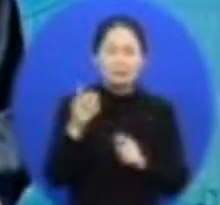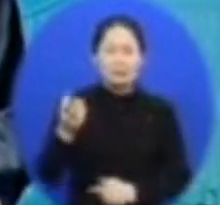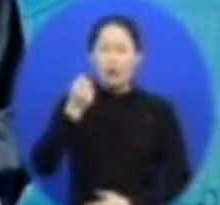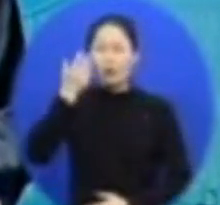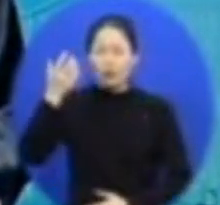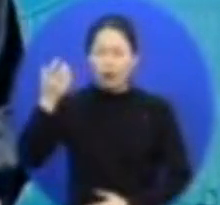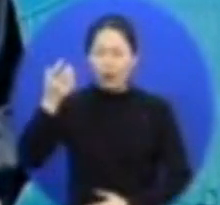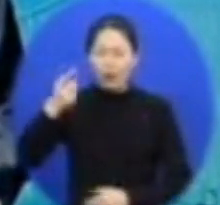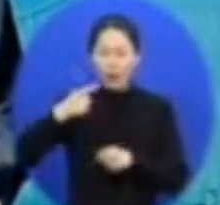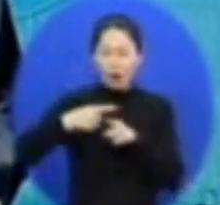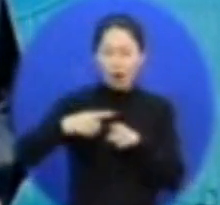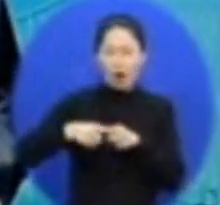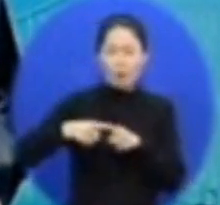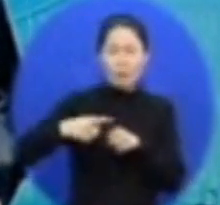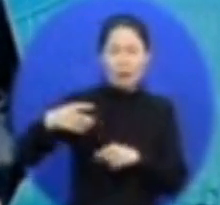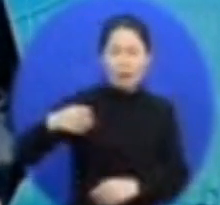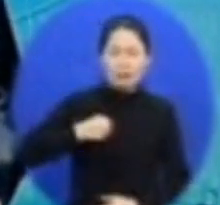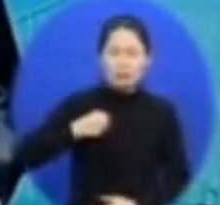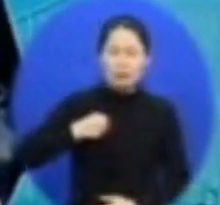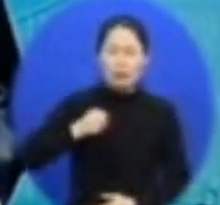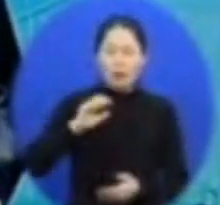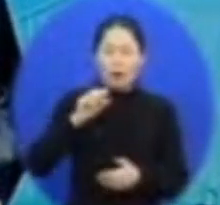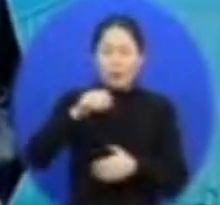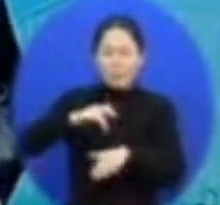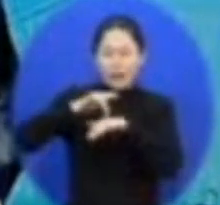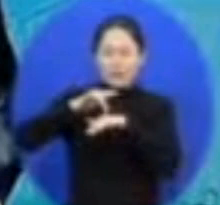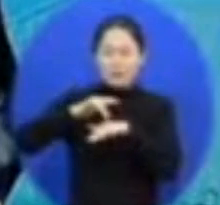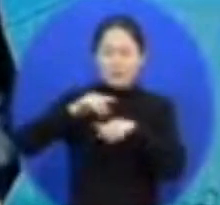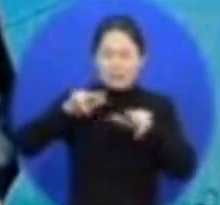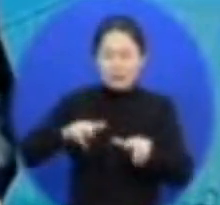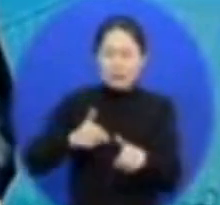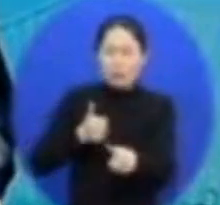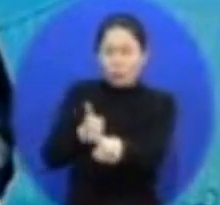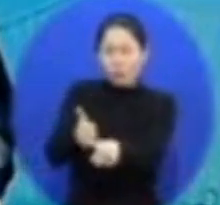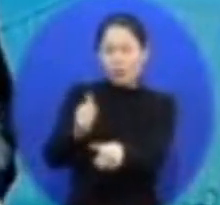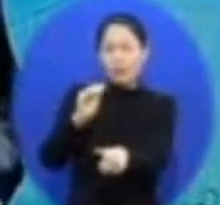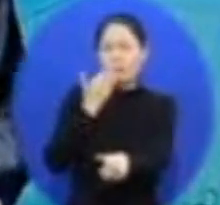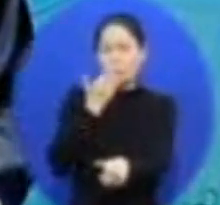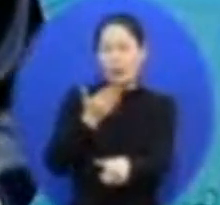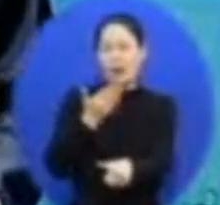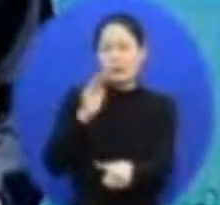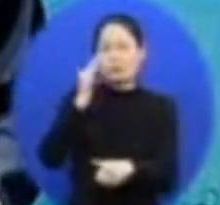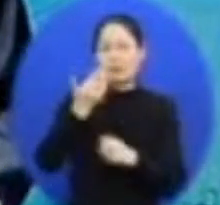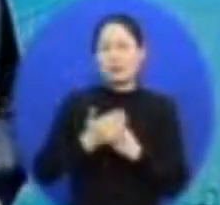검을 가지고 마귀를 이제 공격하게 되요